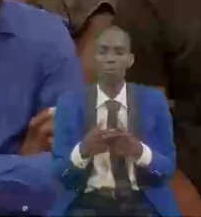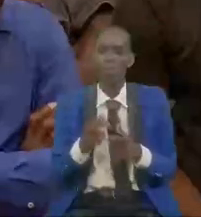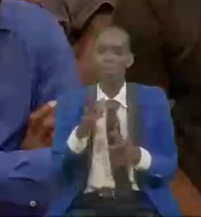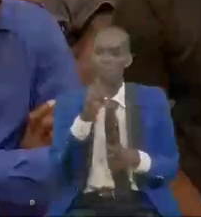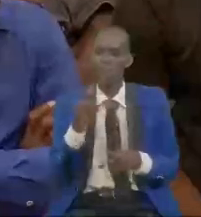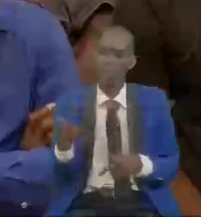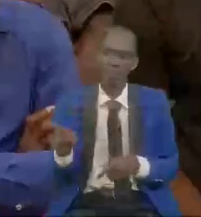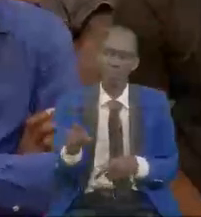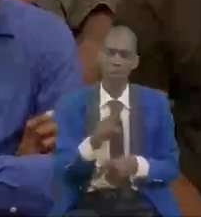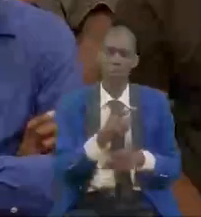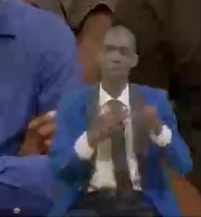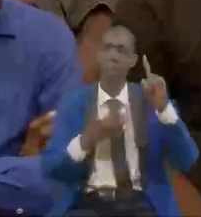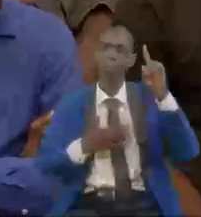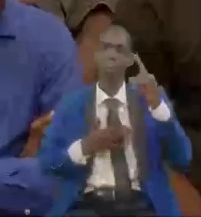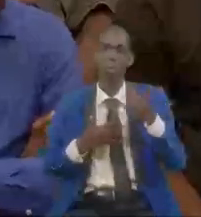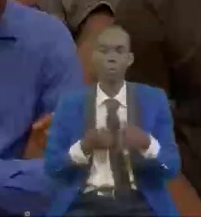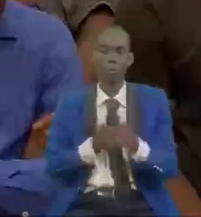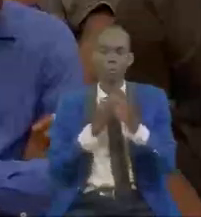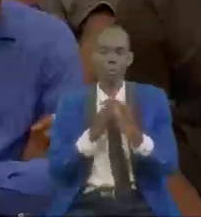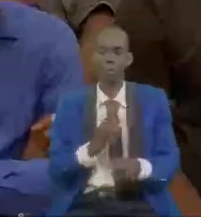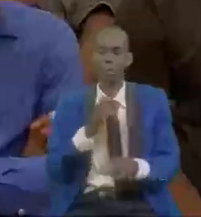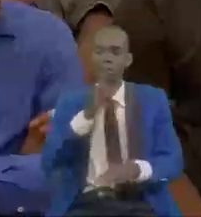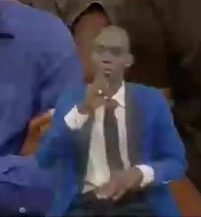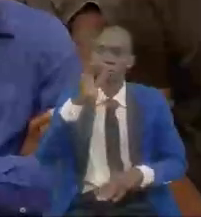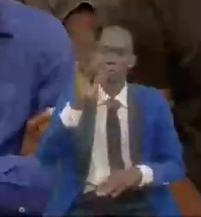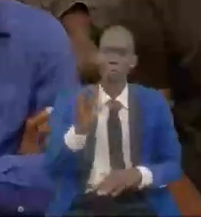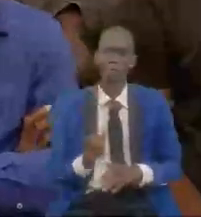vous êtes réellement mes disciples.